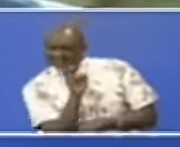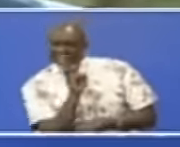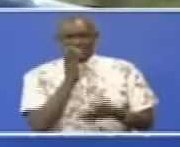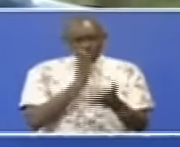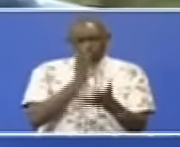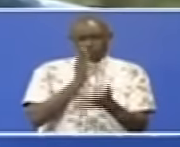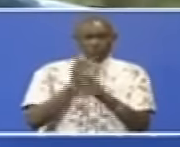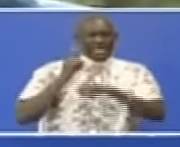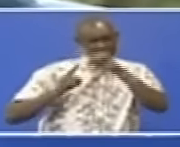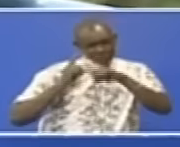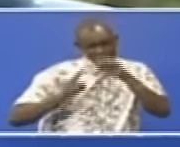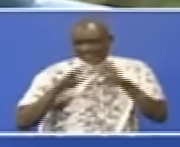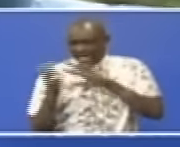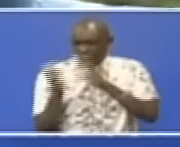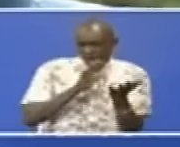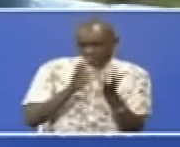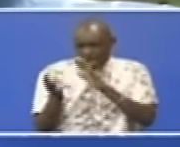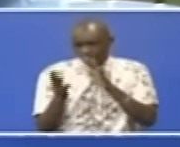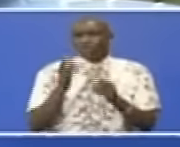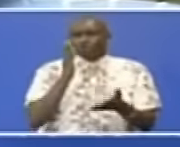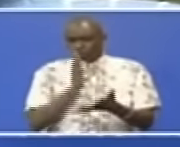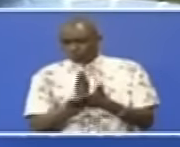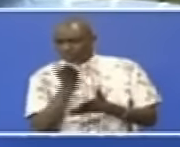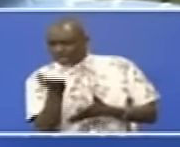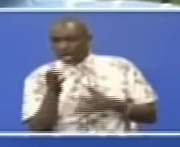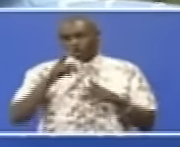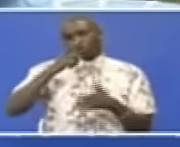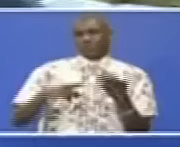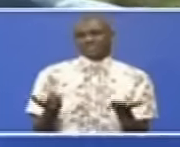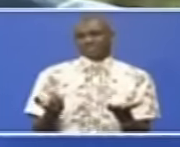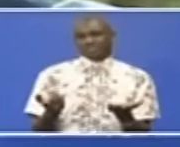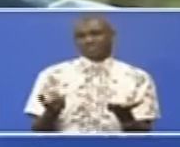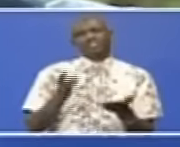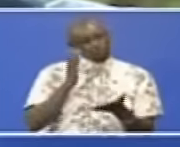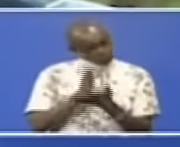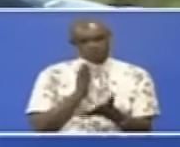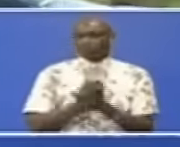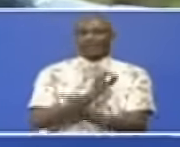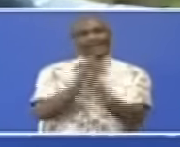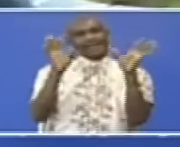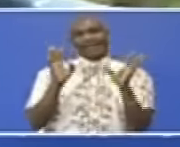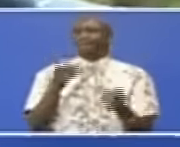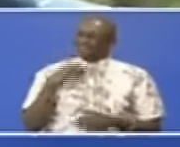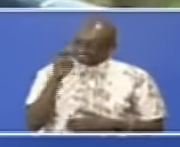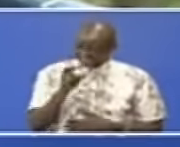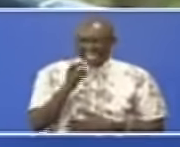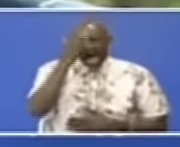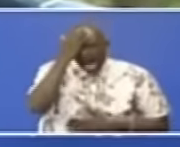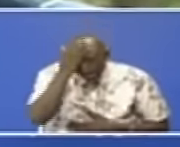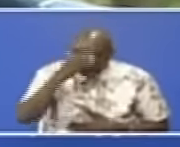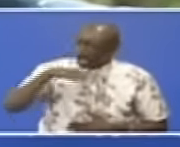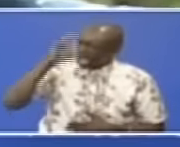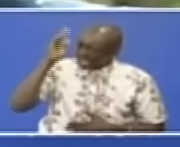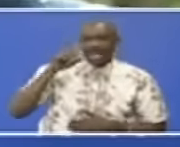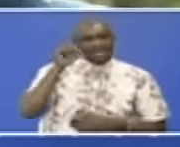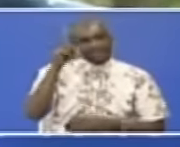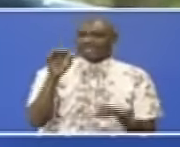nione, nijionee pia. Na ukweli wako na tabia nzuri hiyo. Ajili ya unyenyekevu na upole